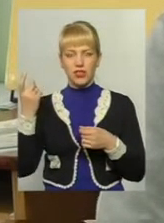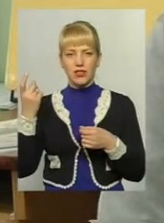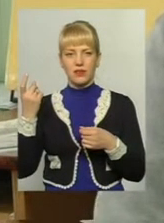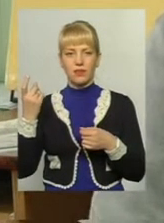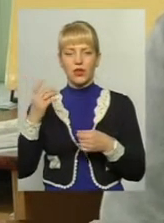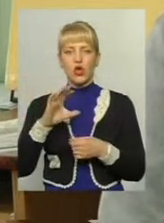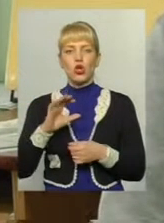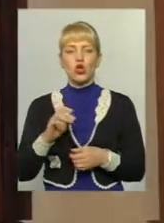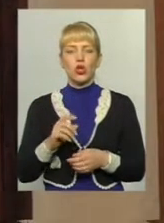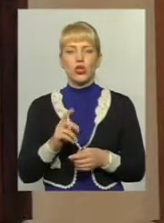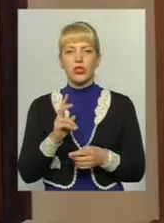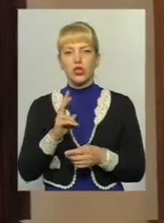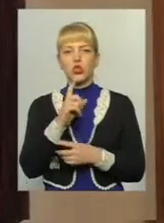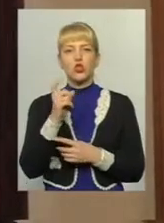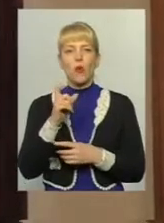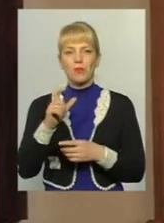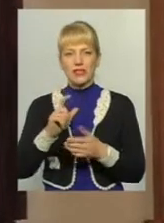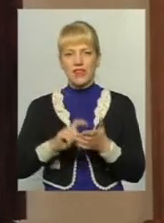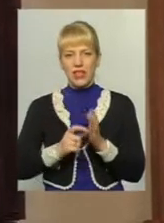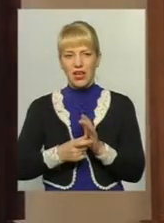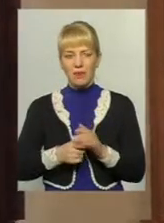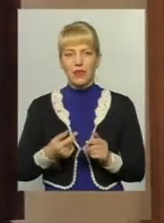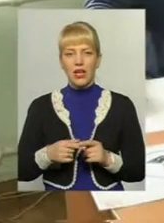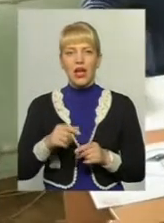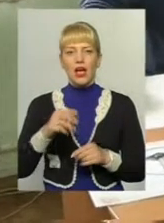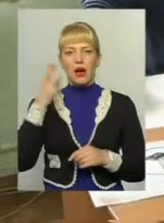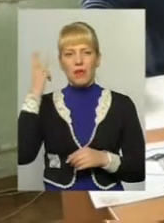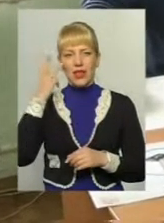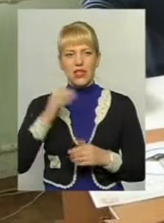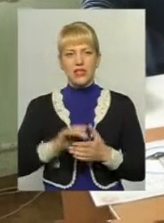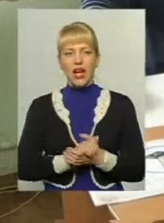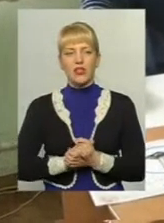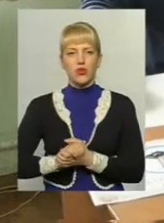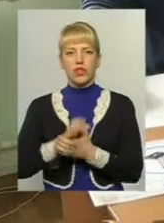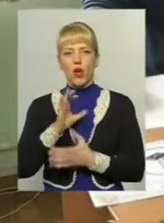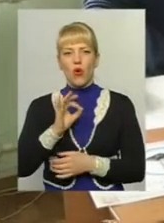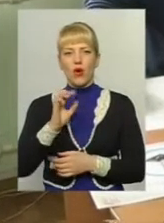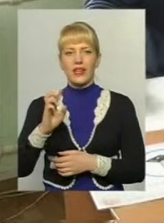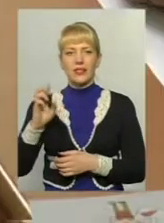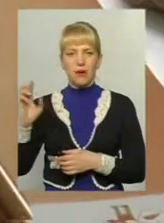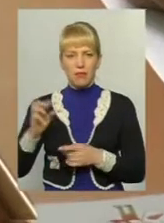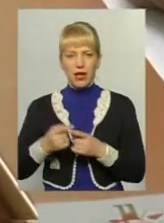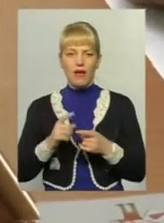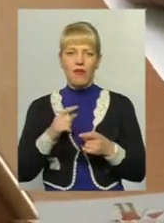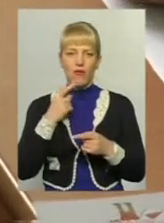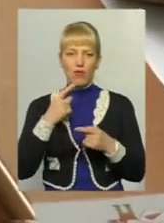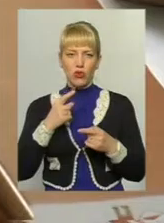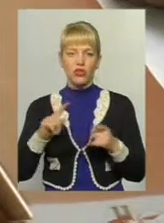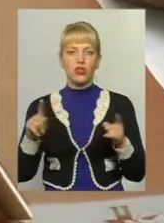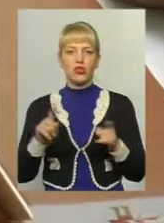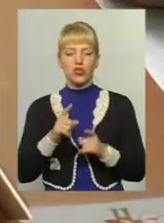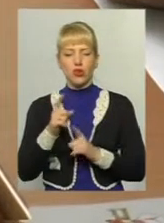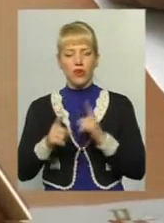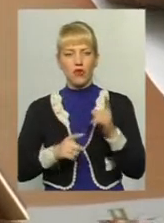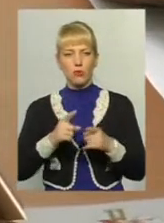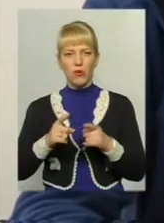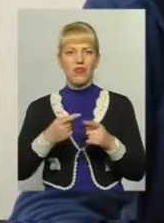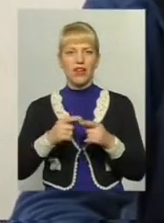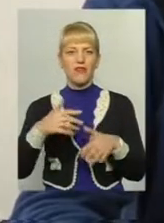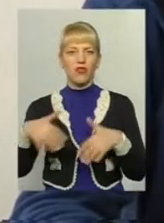власность собственников домов. У Хмельницькій асоціації ОСББ констатують, реформування житлово-комунального господарства відбувається